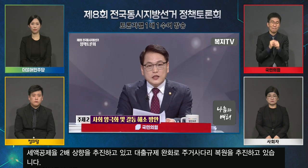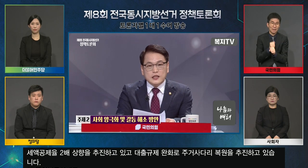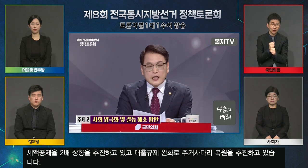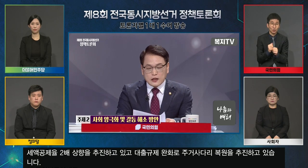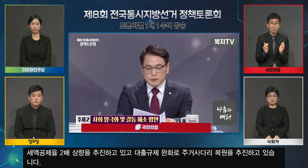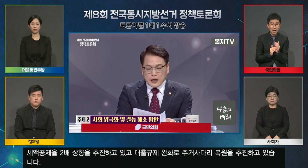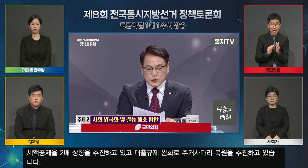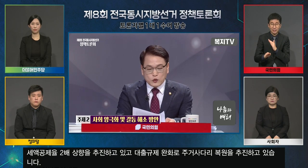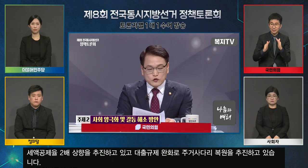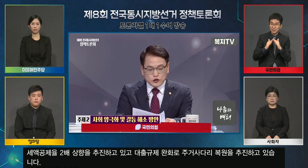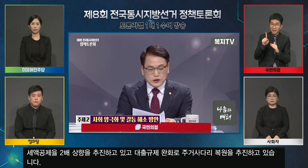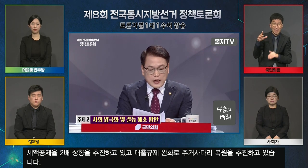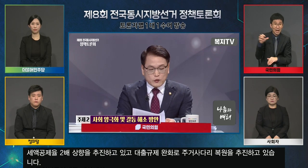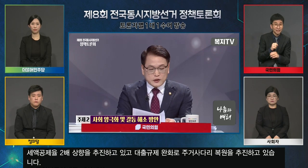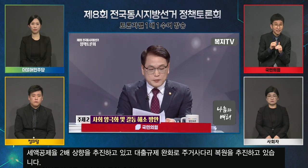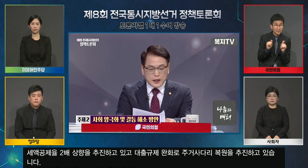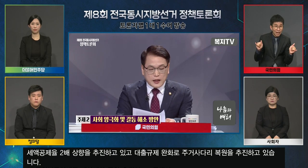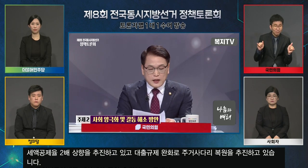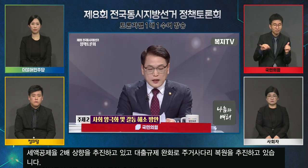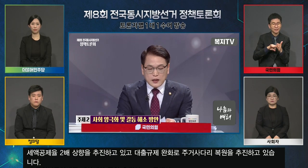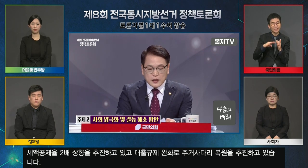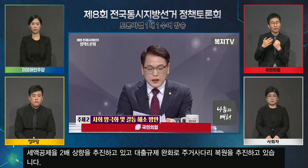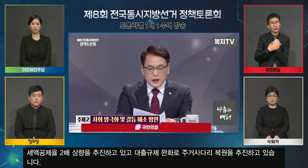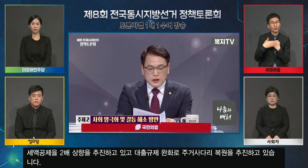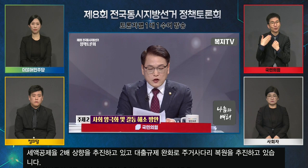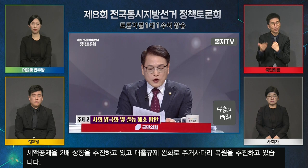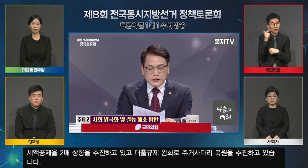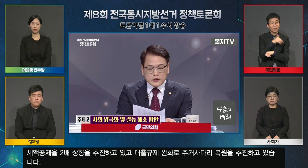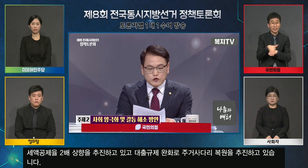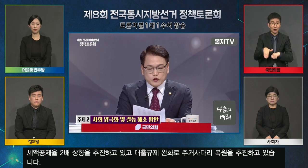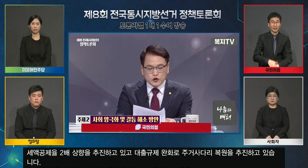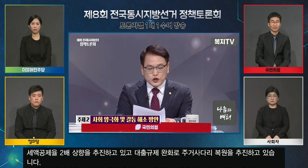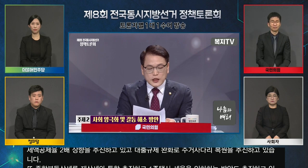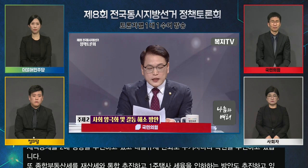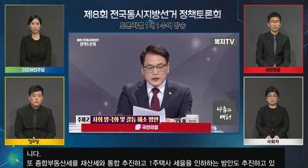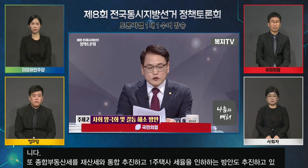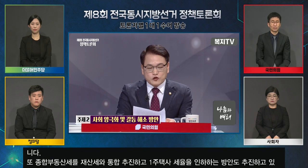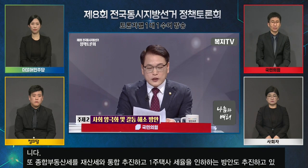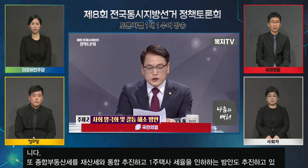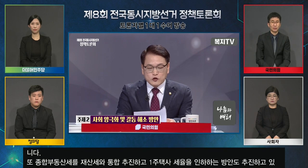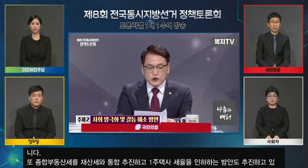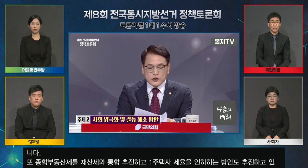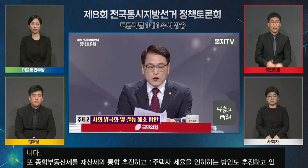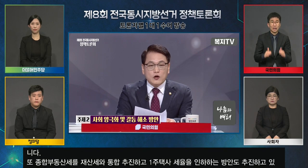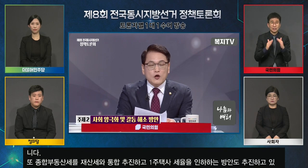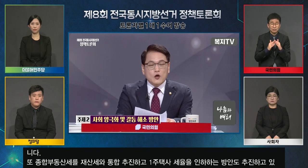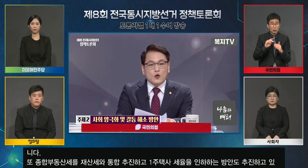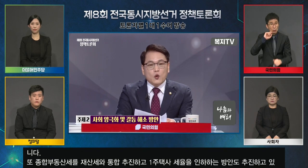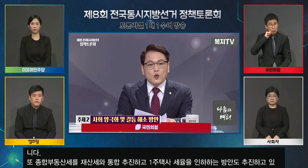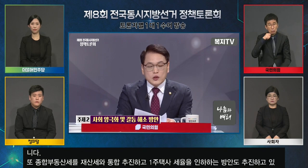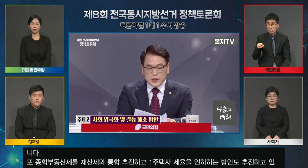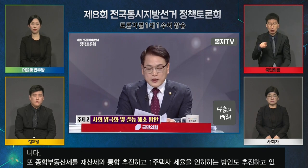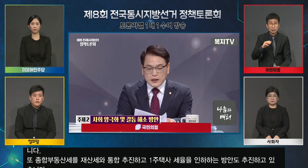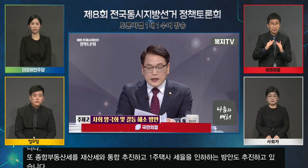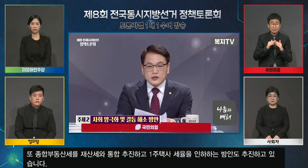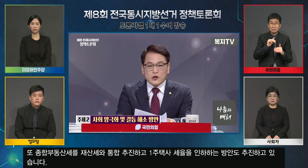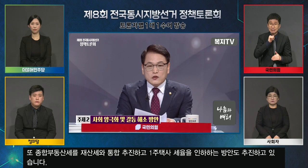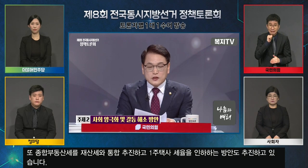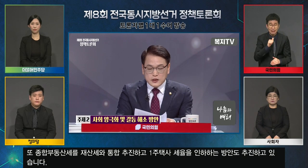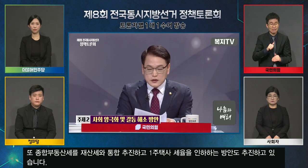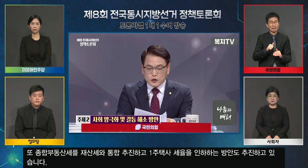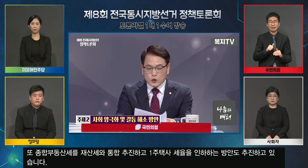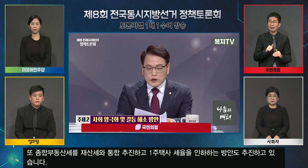세율을 인하하는 방안도 추진하고 있습니다. 여러 가지 주거 취약계층 주거안정을 위해서 공공임대를